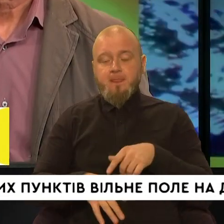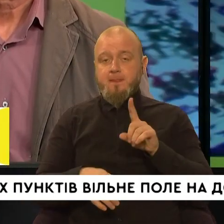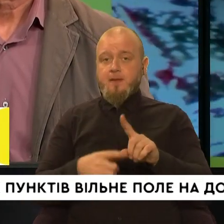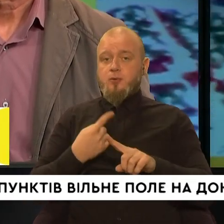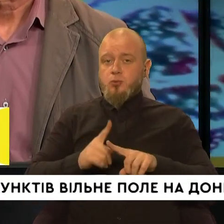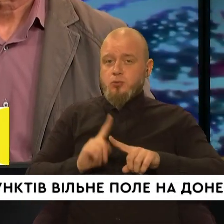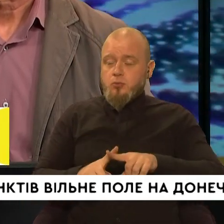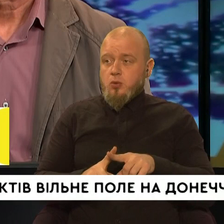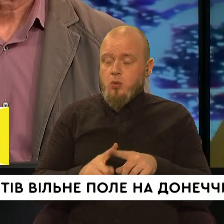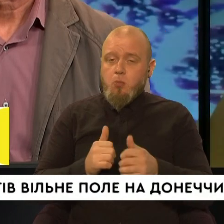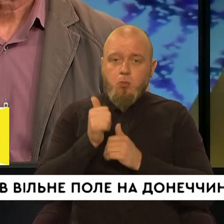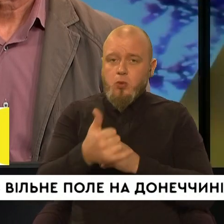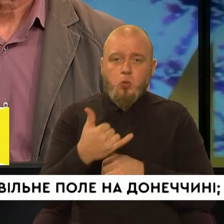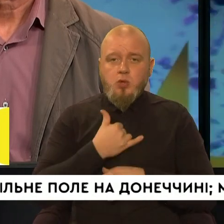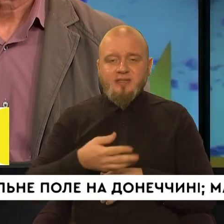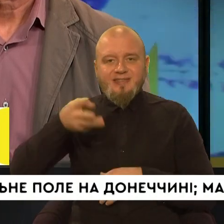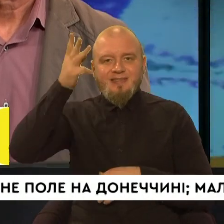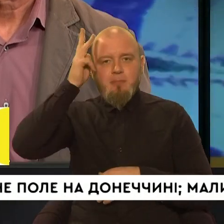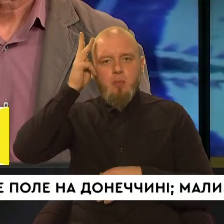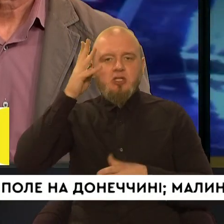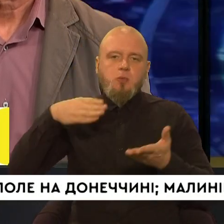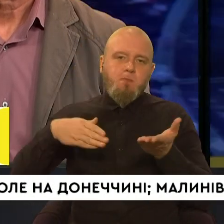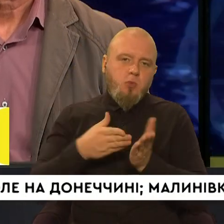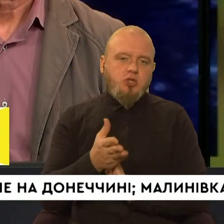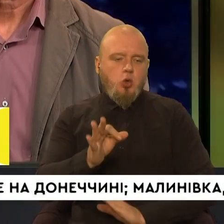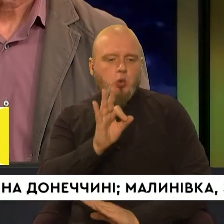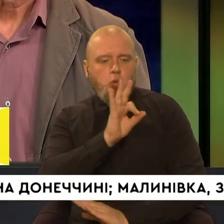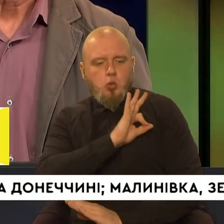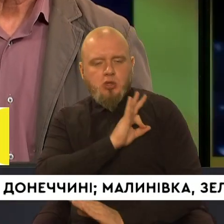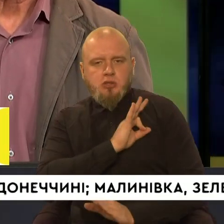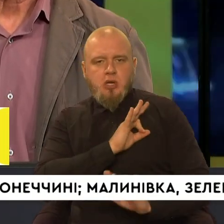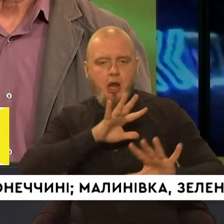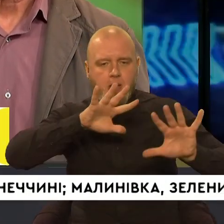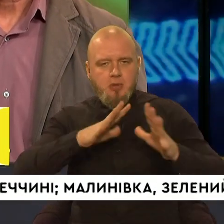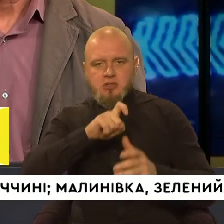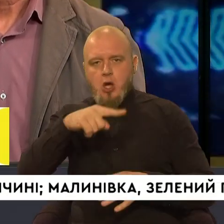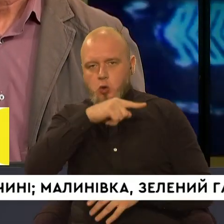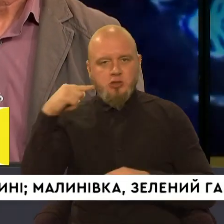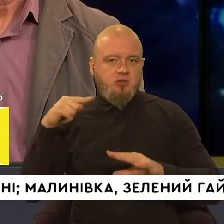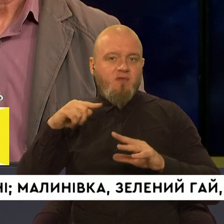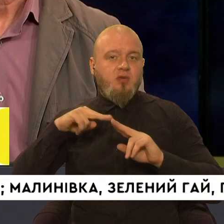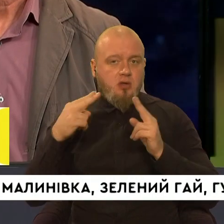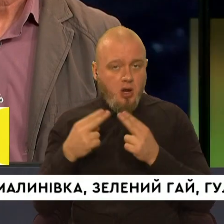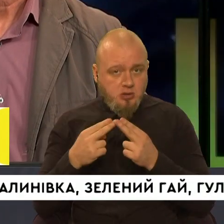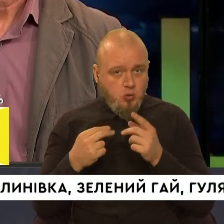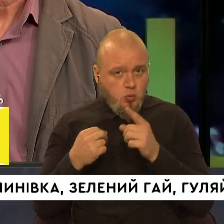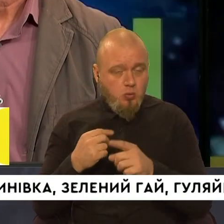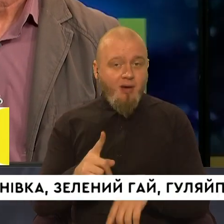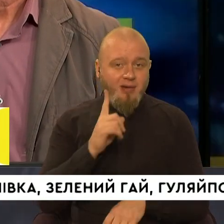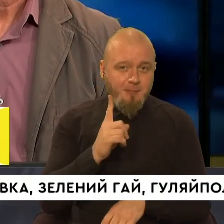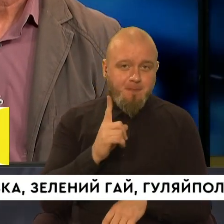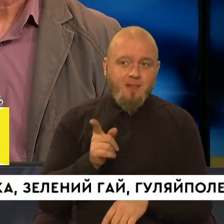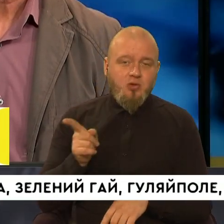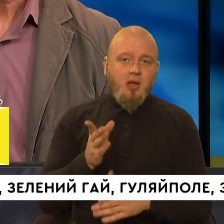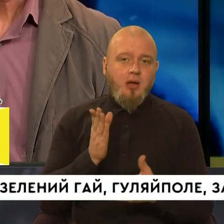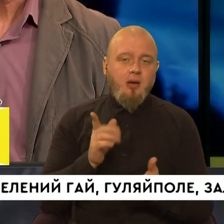Тому попереду у нас дипломатичні, політичні, юридичні баталії з Російською Федерацією, але